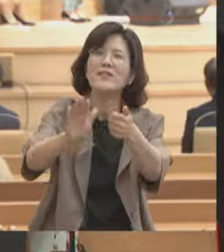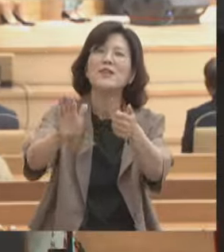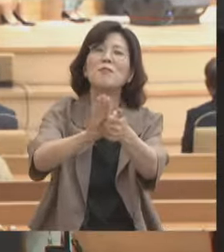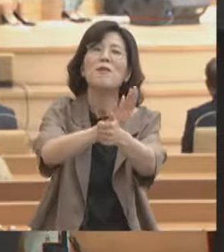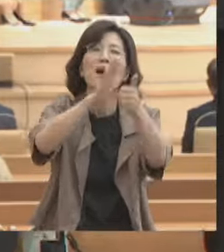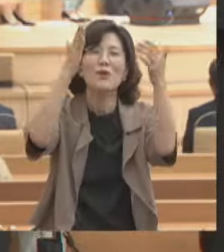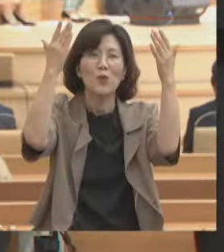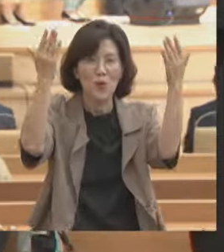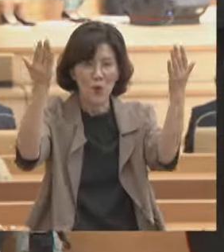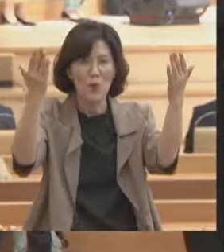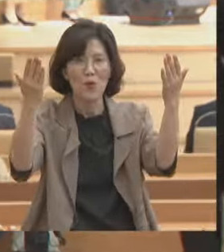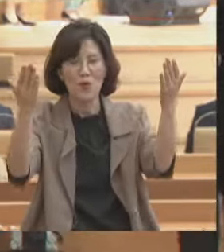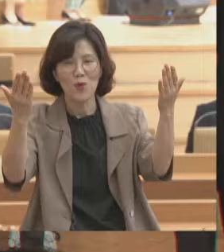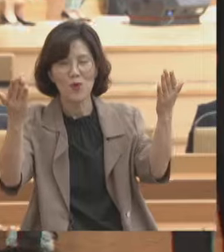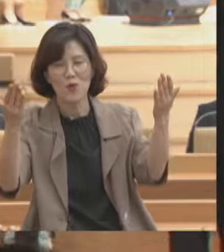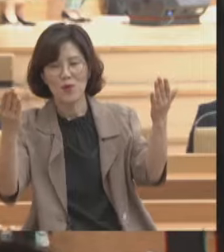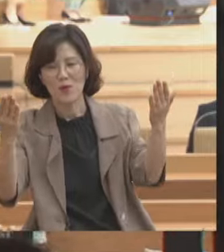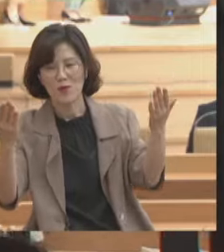위로를 받고